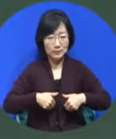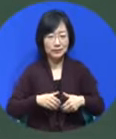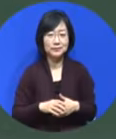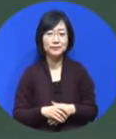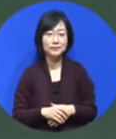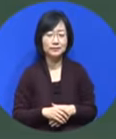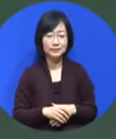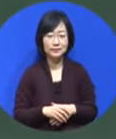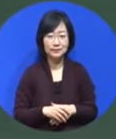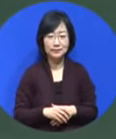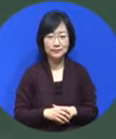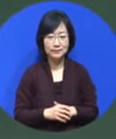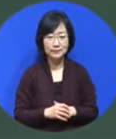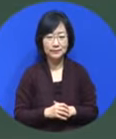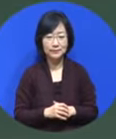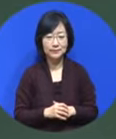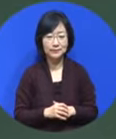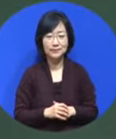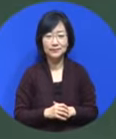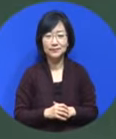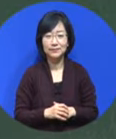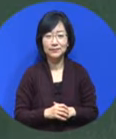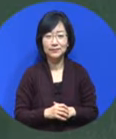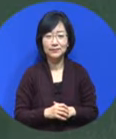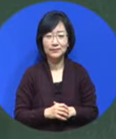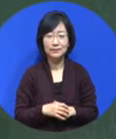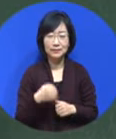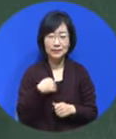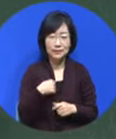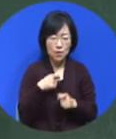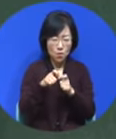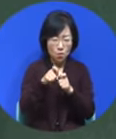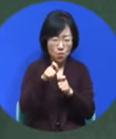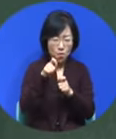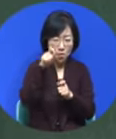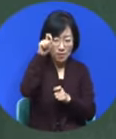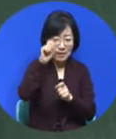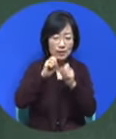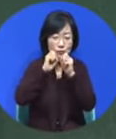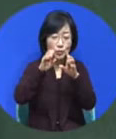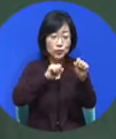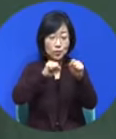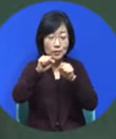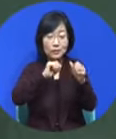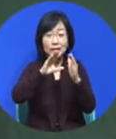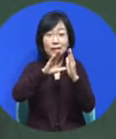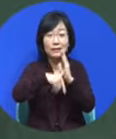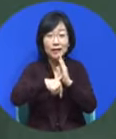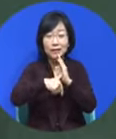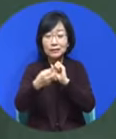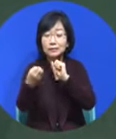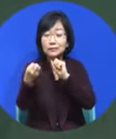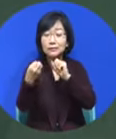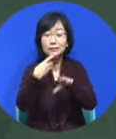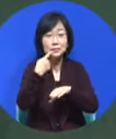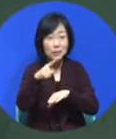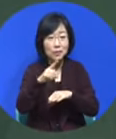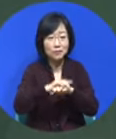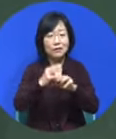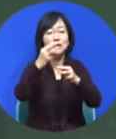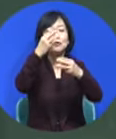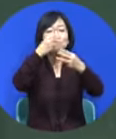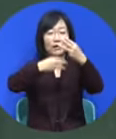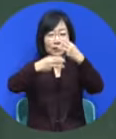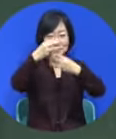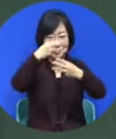돼요 그래서 제가 전도운동 몇십년 하면서 제일 받은 답이라면 입니다를